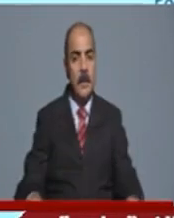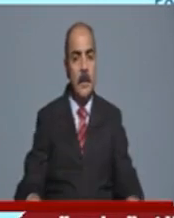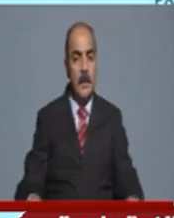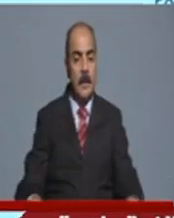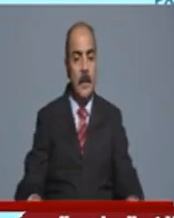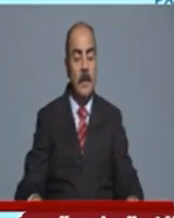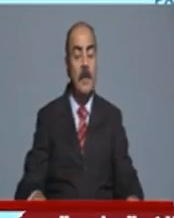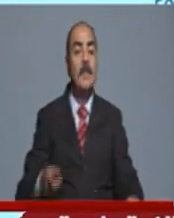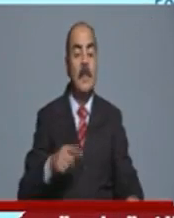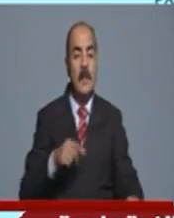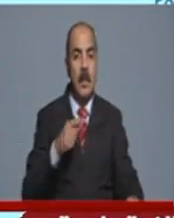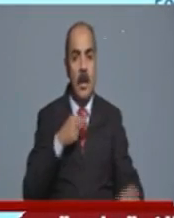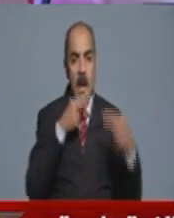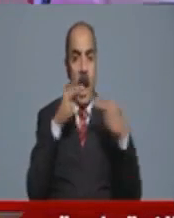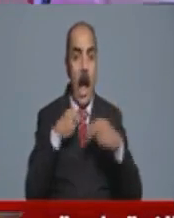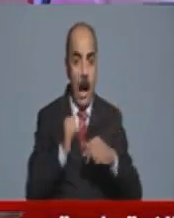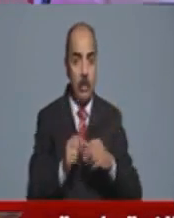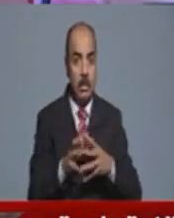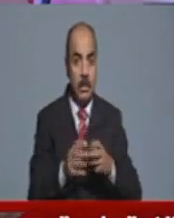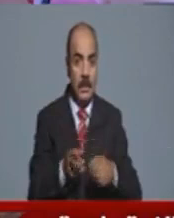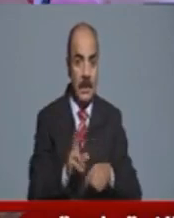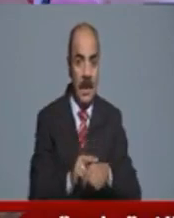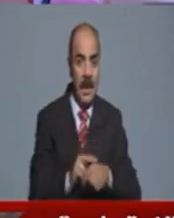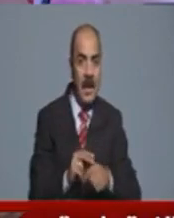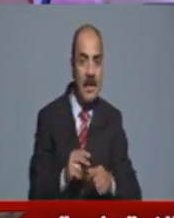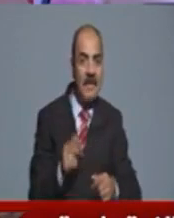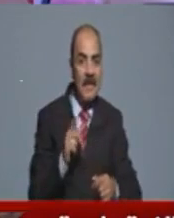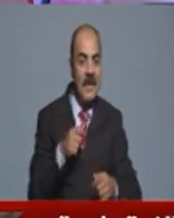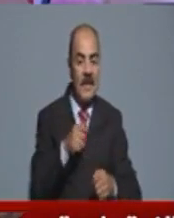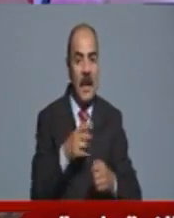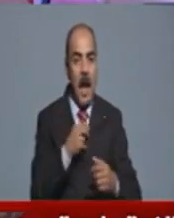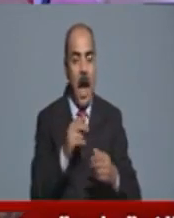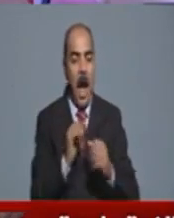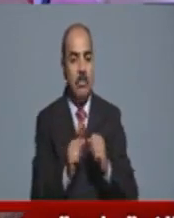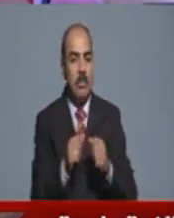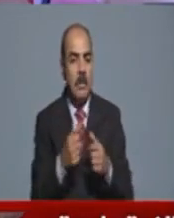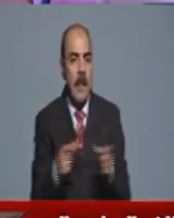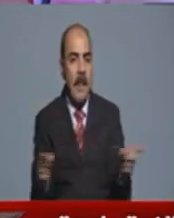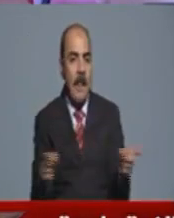ده حلمنا ولا احنا حلمنا ان احنا رايحين ان احنا نبقى جزء من